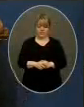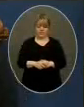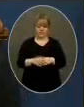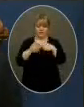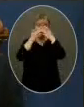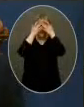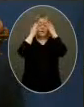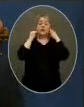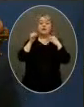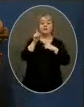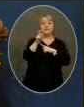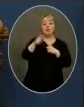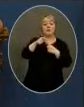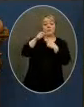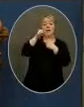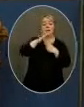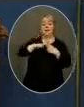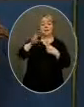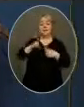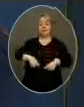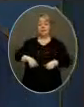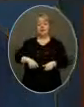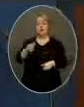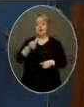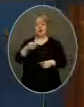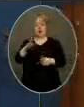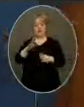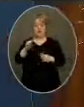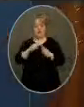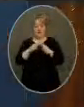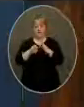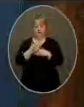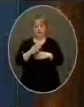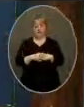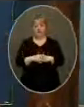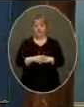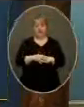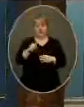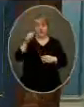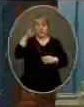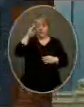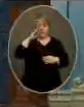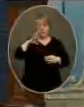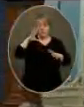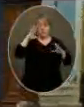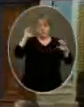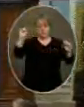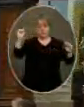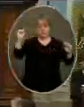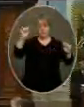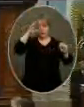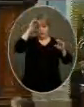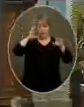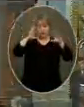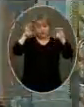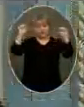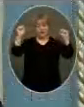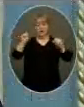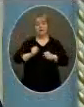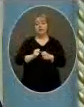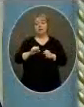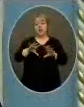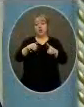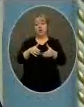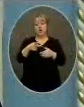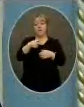Principal, Mme la députée d'Hochelaga, Maisonneuve. Alors, M. le Président, le Parti